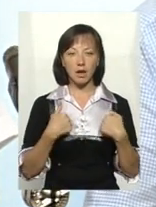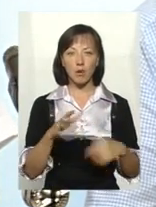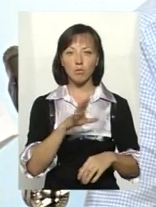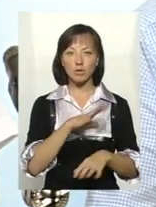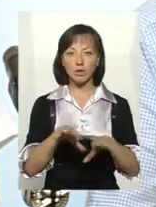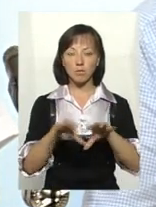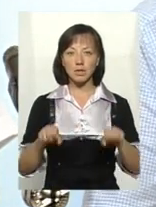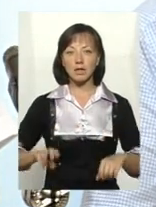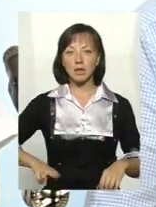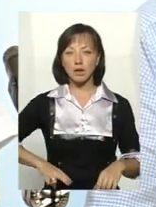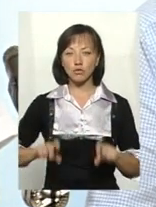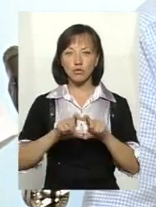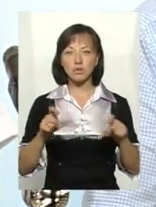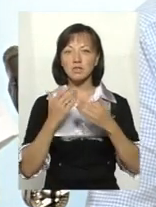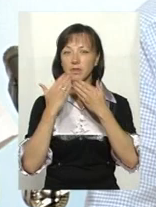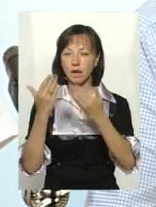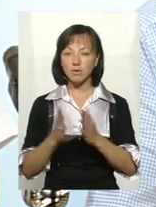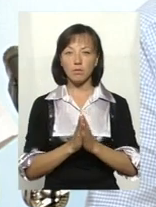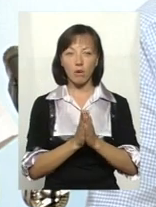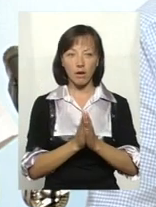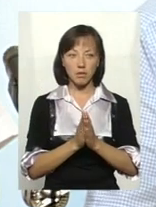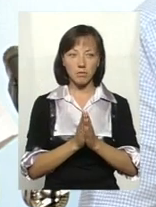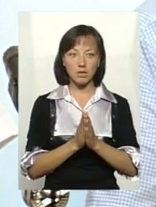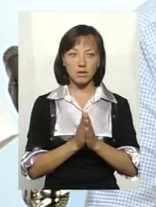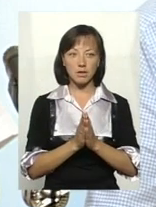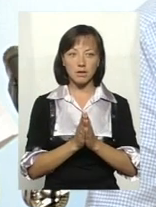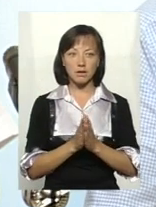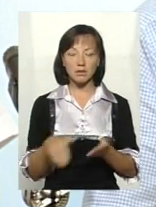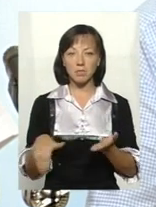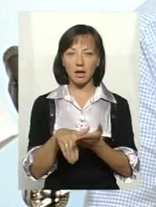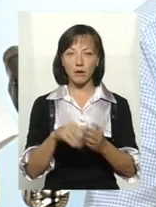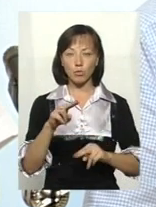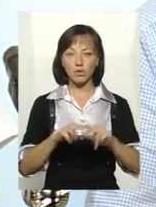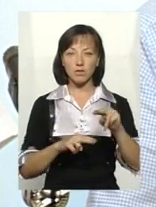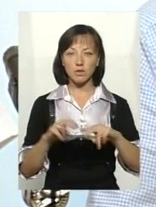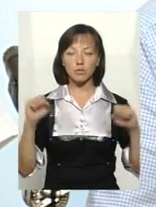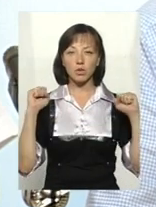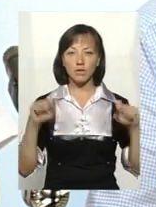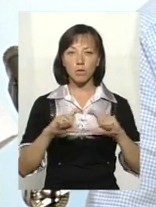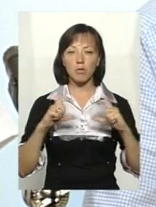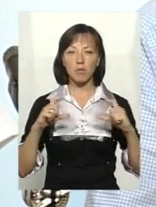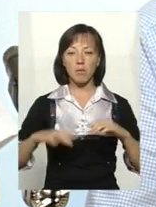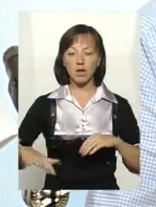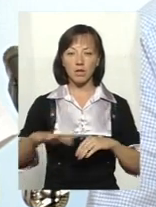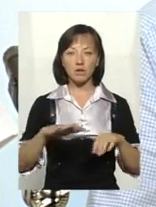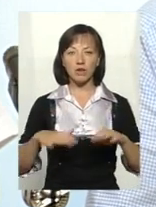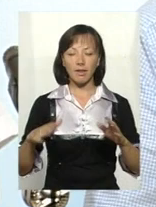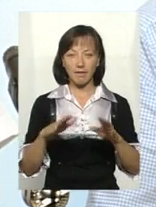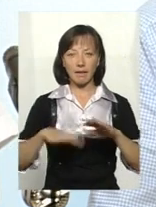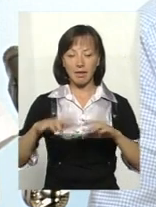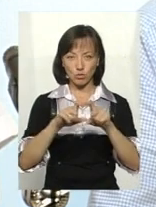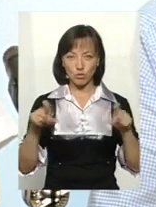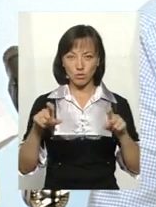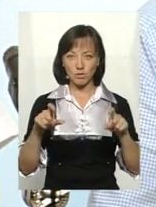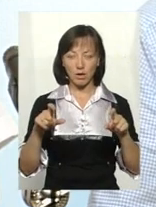посаді директора школи, звертався до нього з проханням сприяти будівництву спортивного майданчика на території школи. На